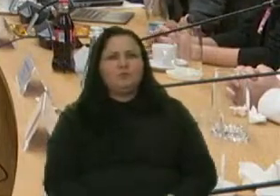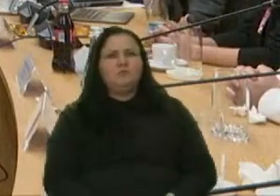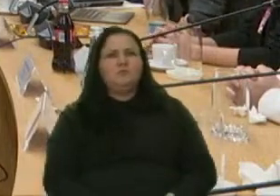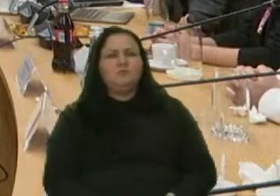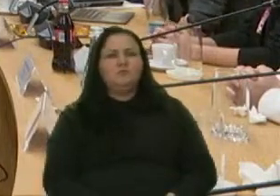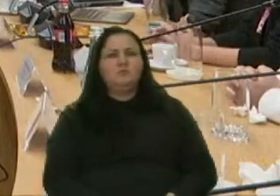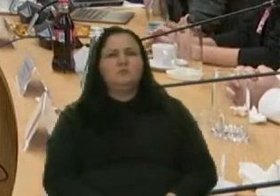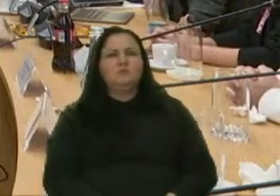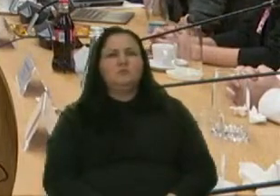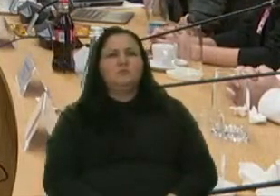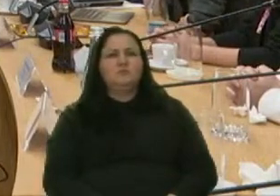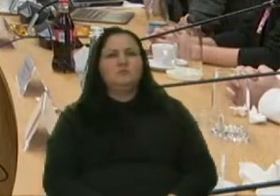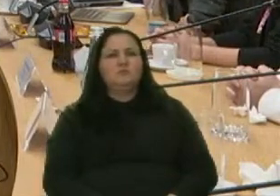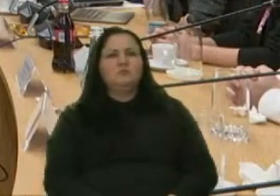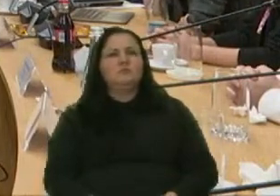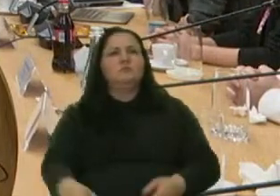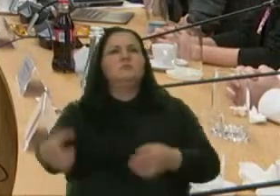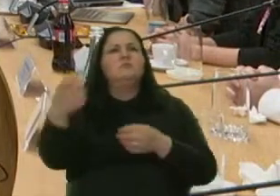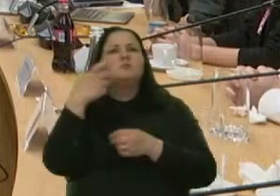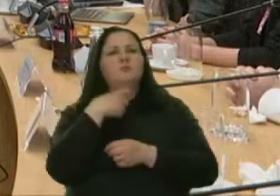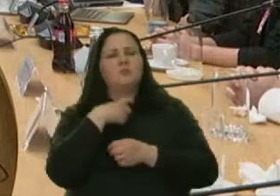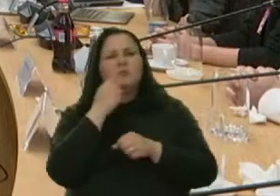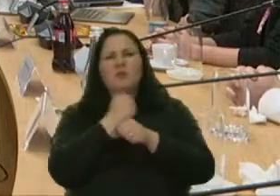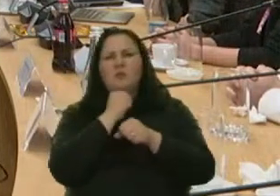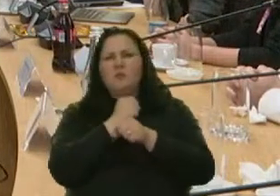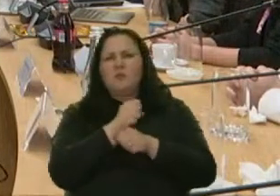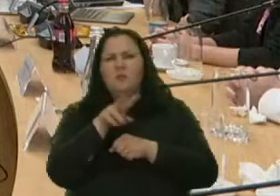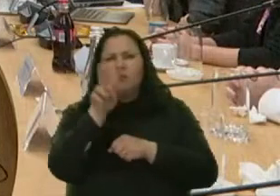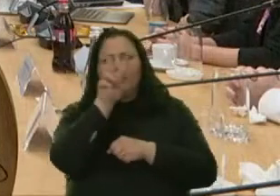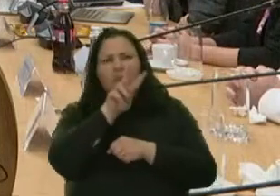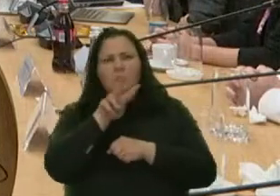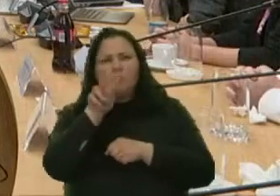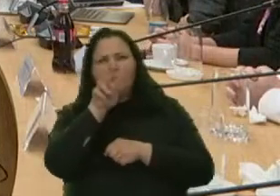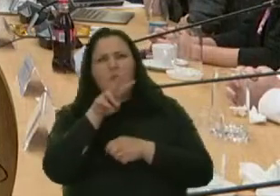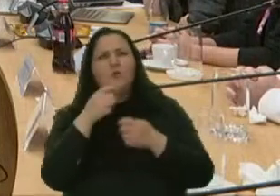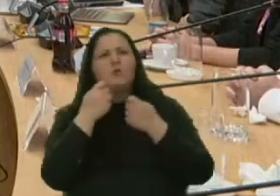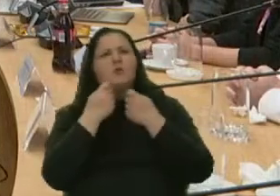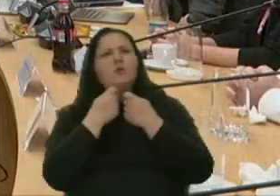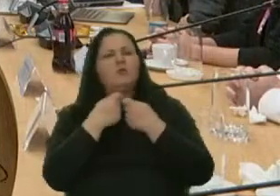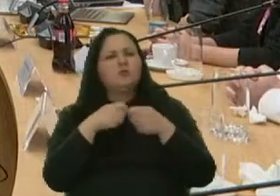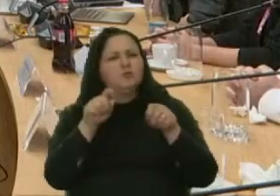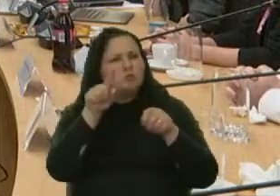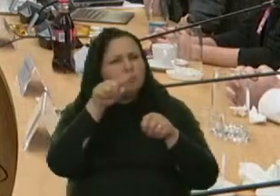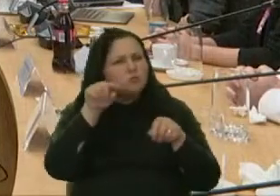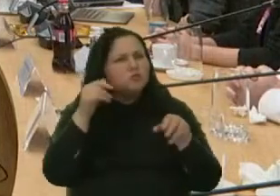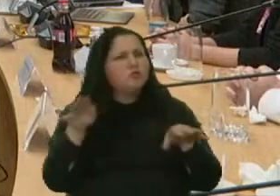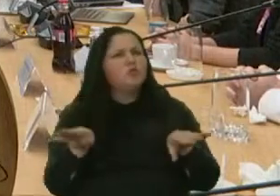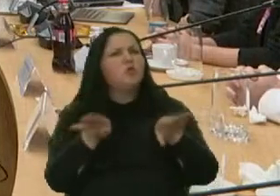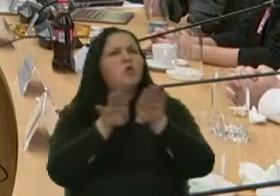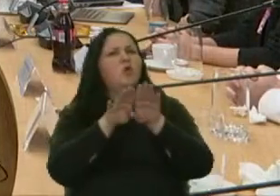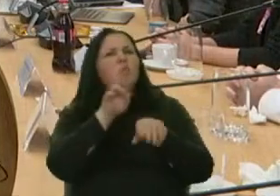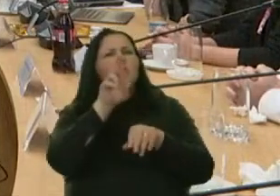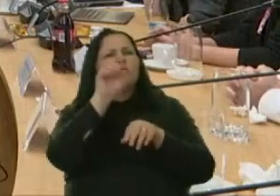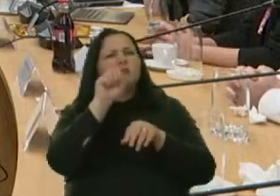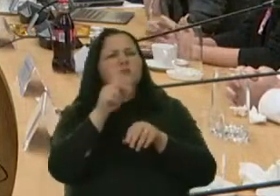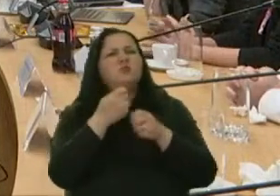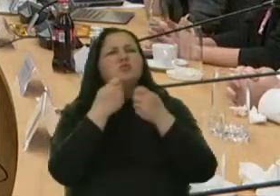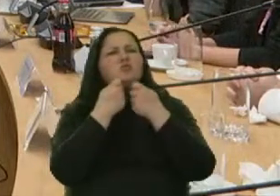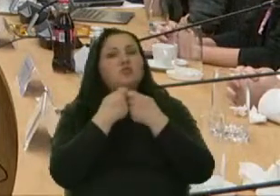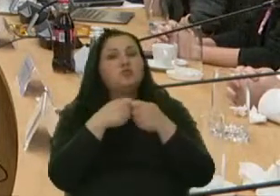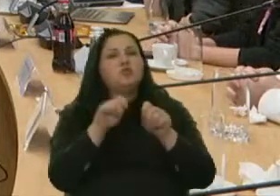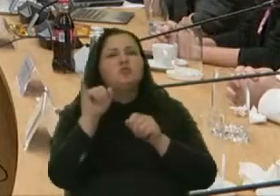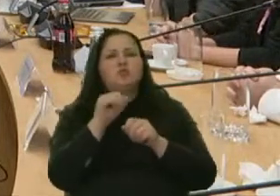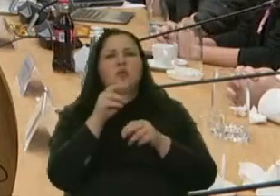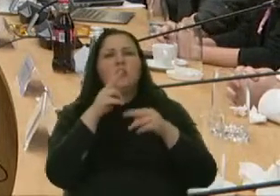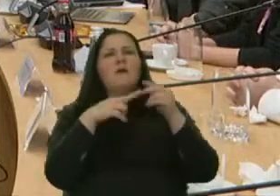mulțumesc Puteți să faceți monitorizarea tuturor lorilor dumneavoastră de cuvânt și a tuturor colegilor din usr și a tuturor celor care au vorbit aici